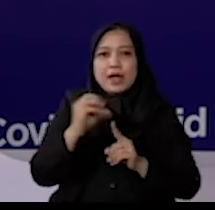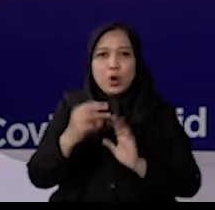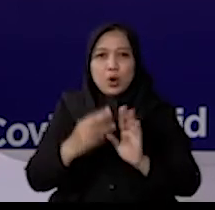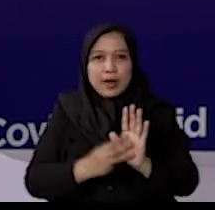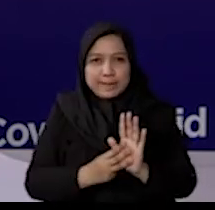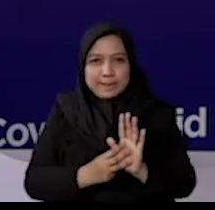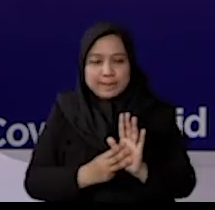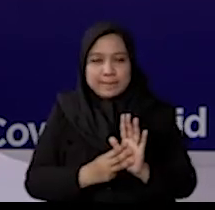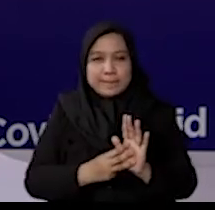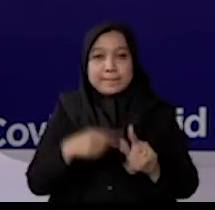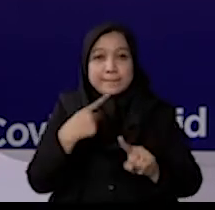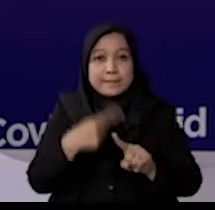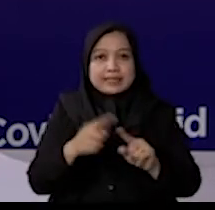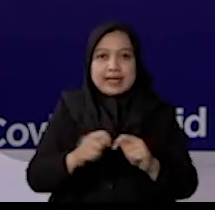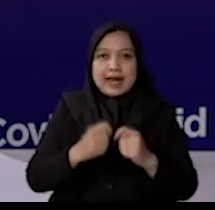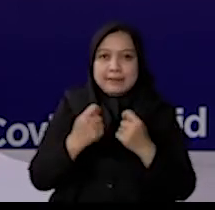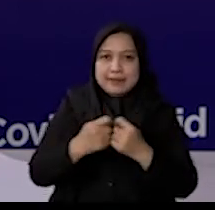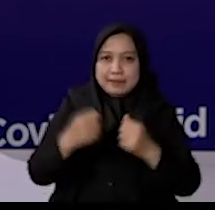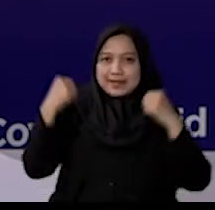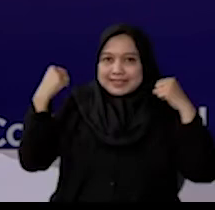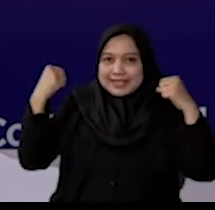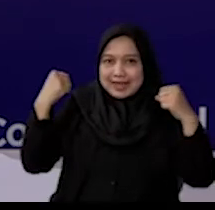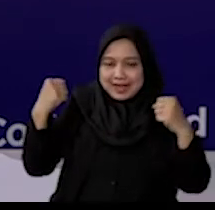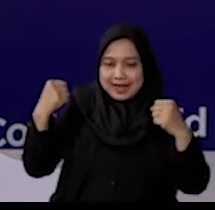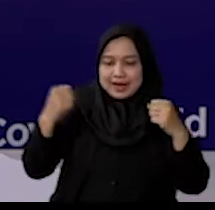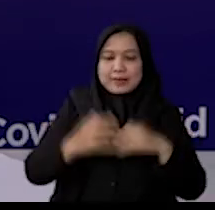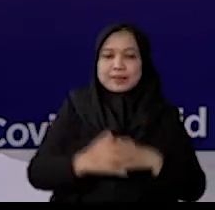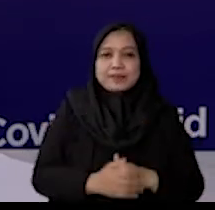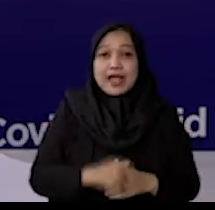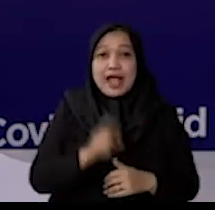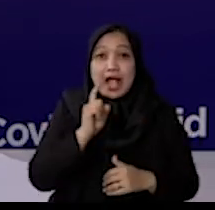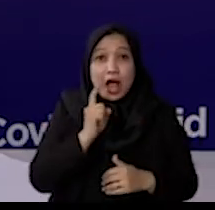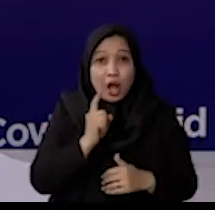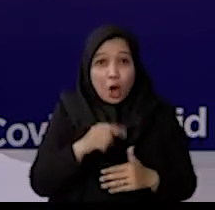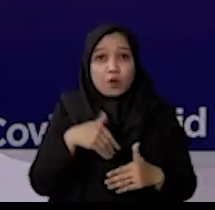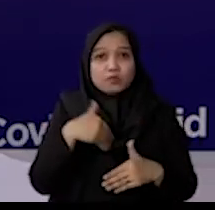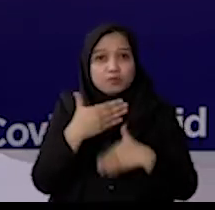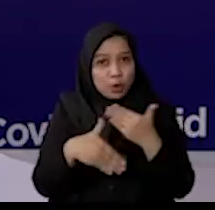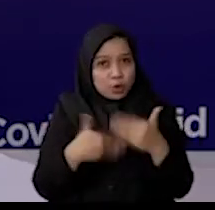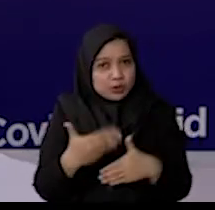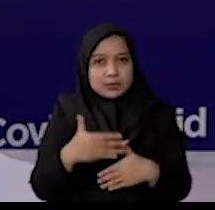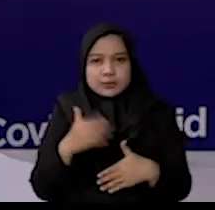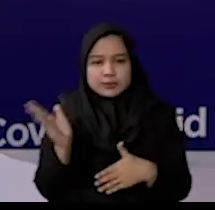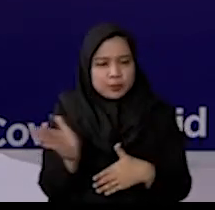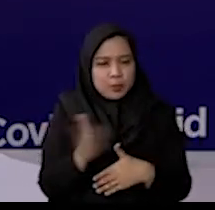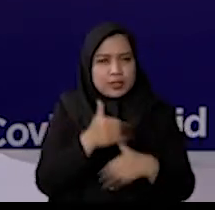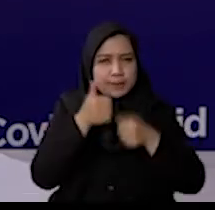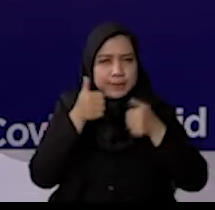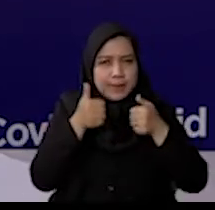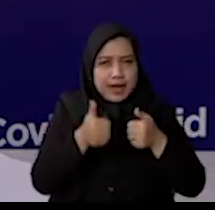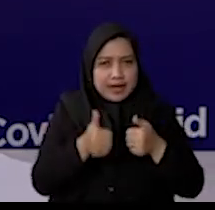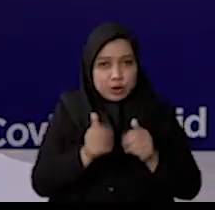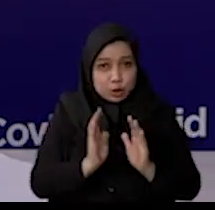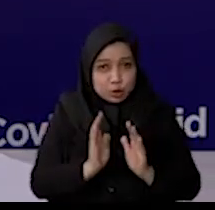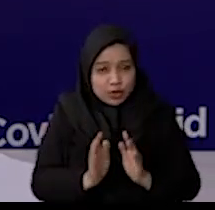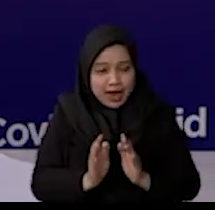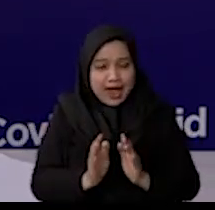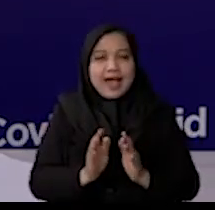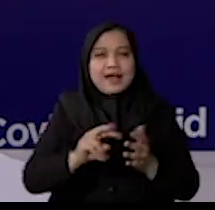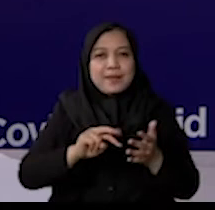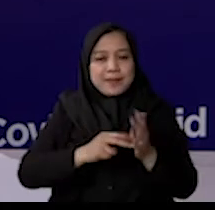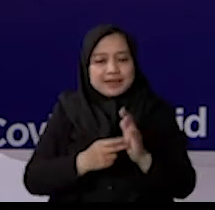kesehatan. Di dalam proses ini tentunya apabila semuanya sudah berjalan dengan baik, maka bisa masuk ke